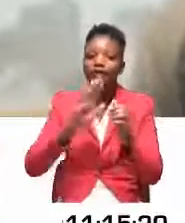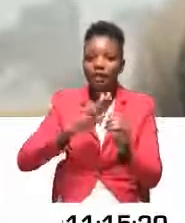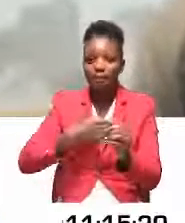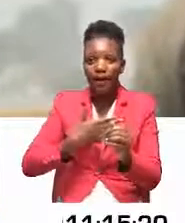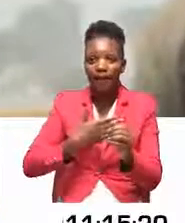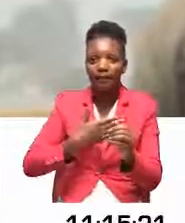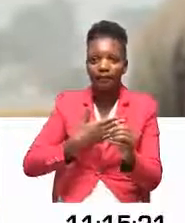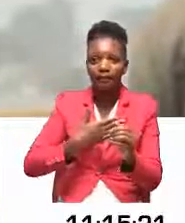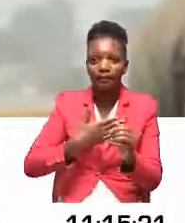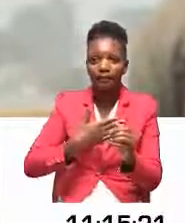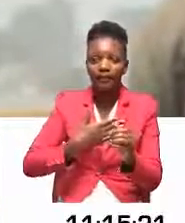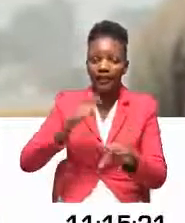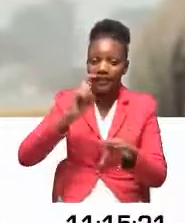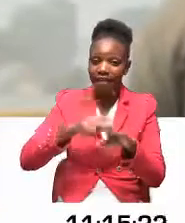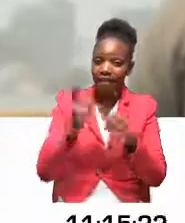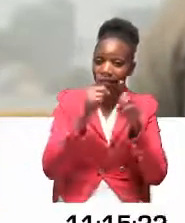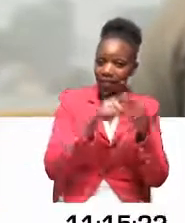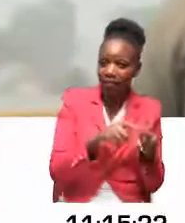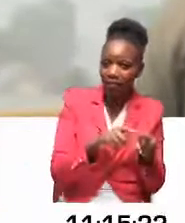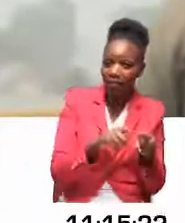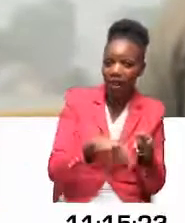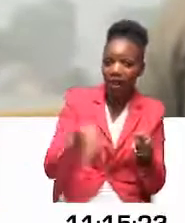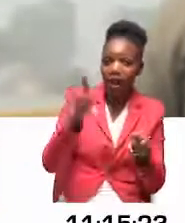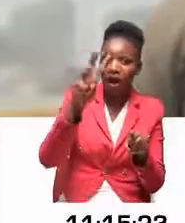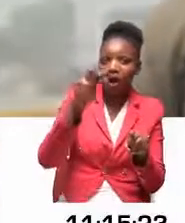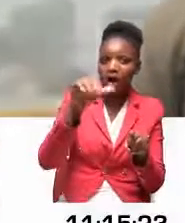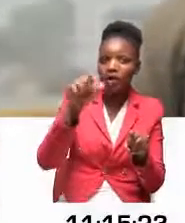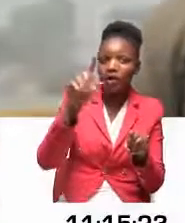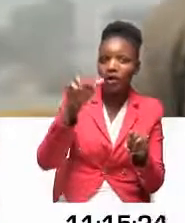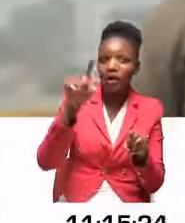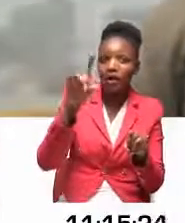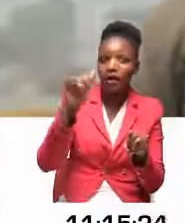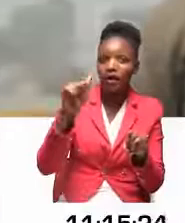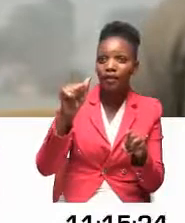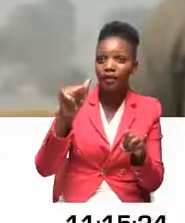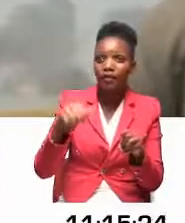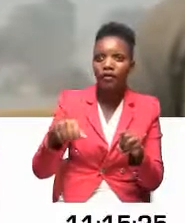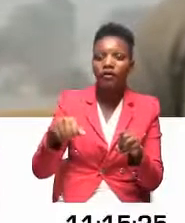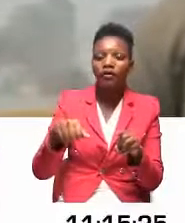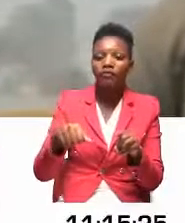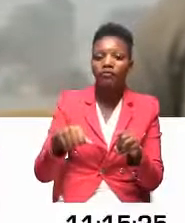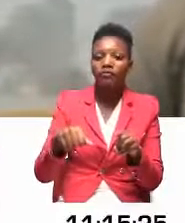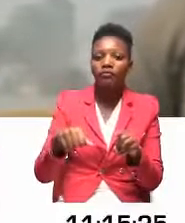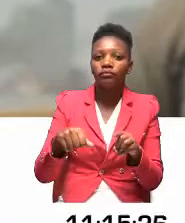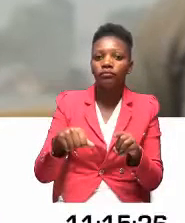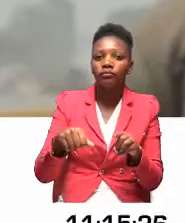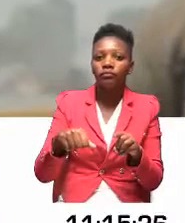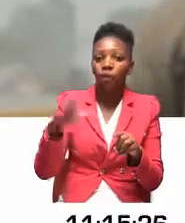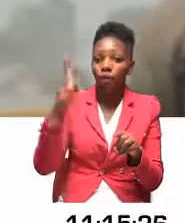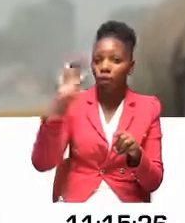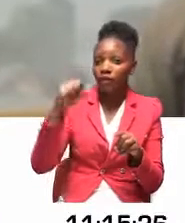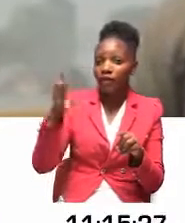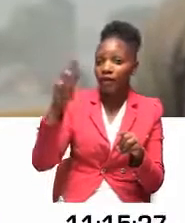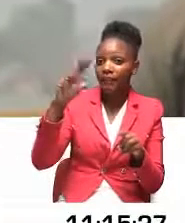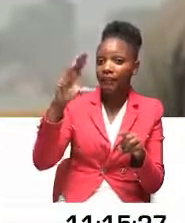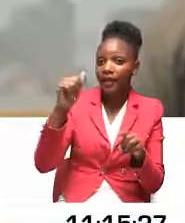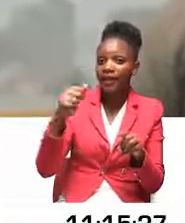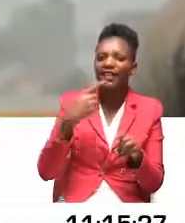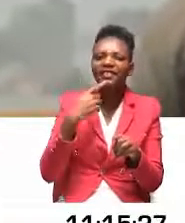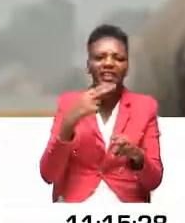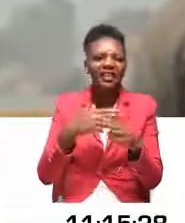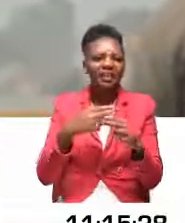2022 alipoingia Malala nye aliku MC akajifanya hajamuona akataja Watu ambao wanaingiaakutaja jina la